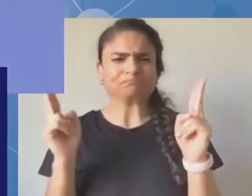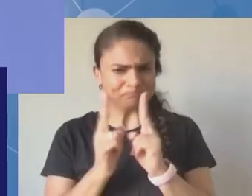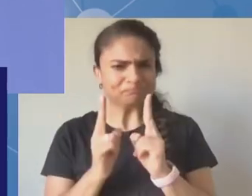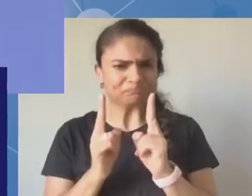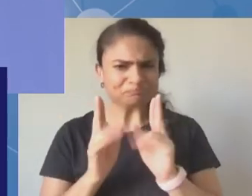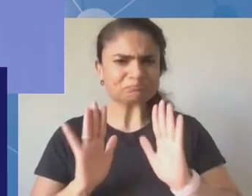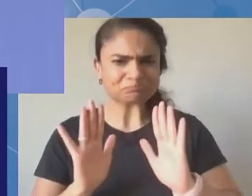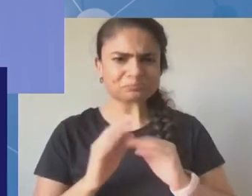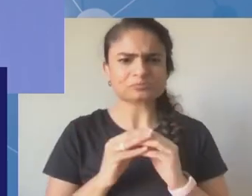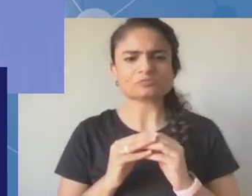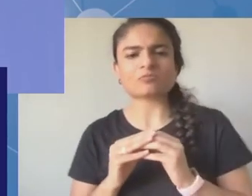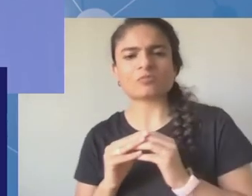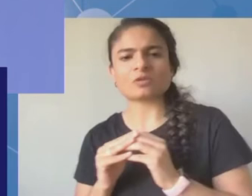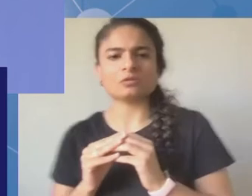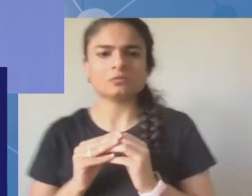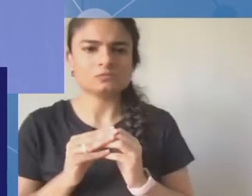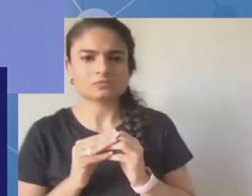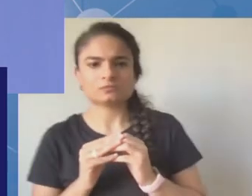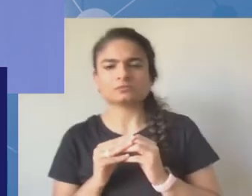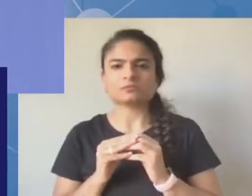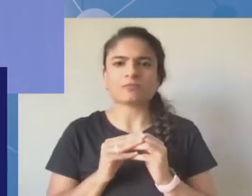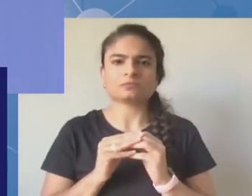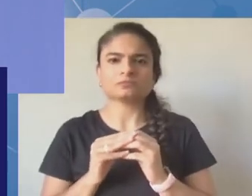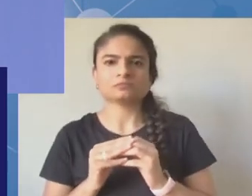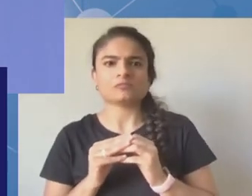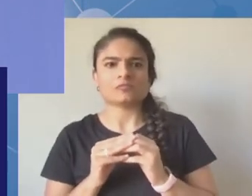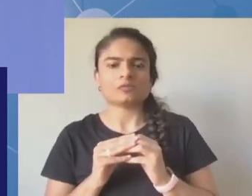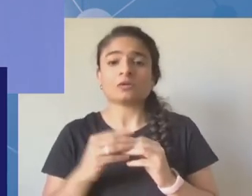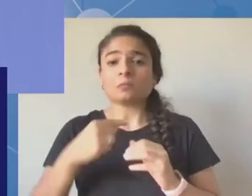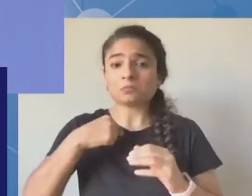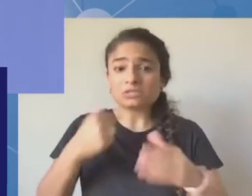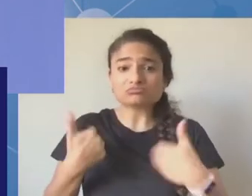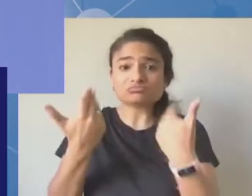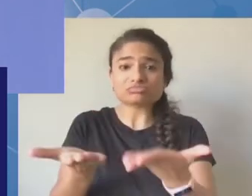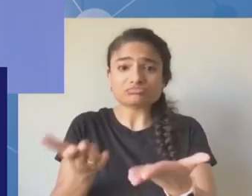وكل المتواجدين على منصة الزوم،